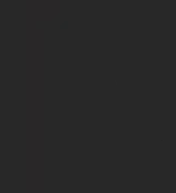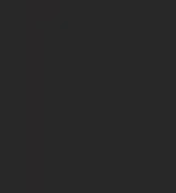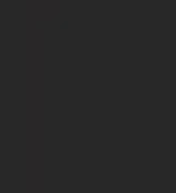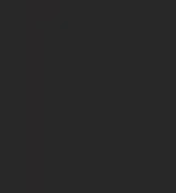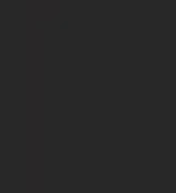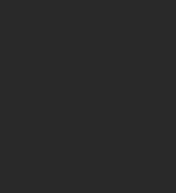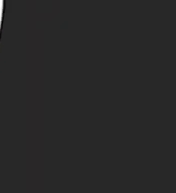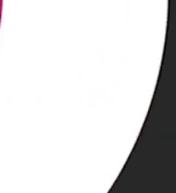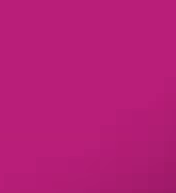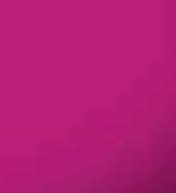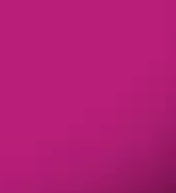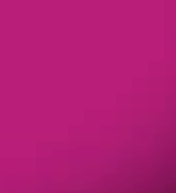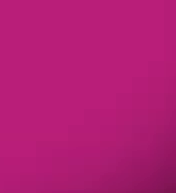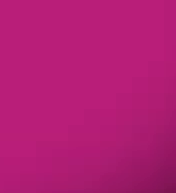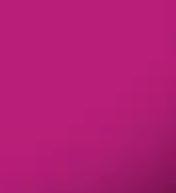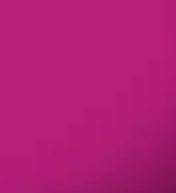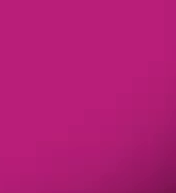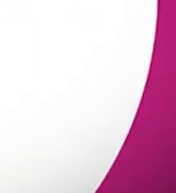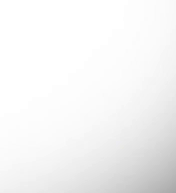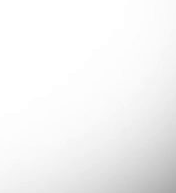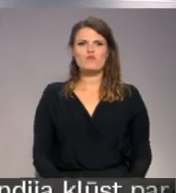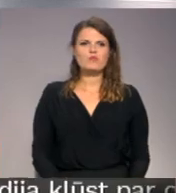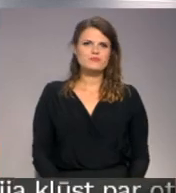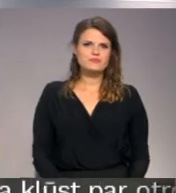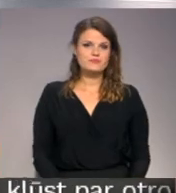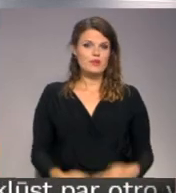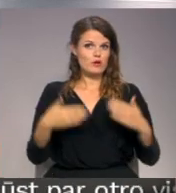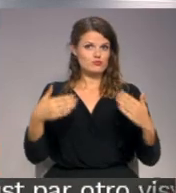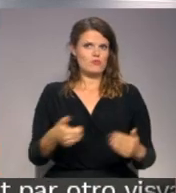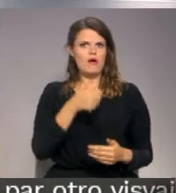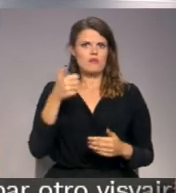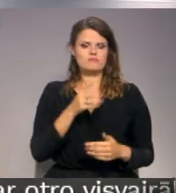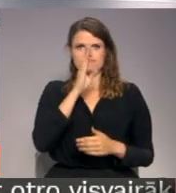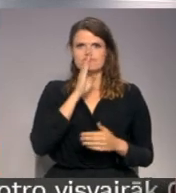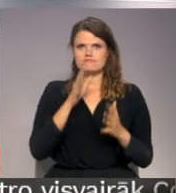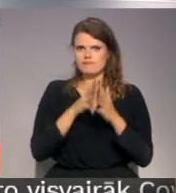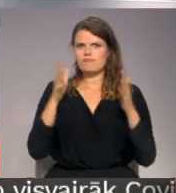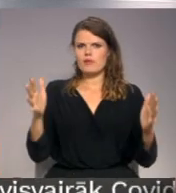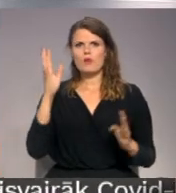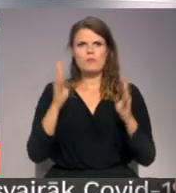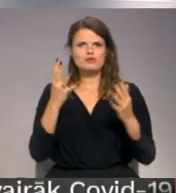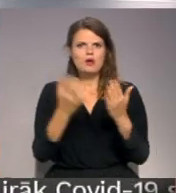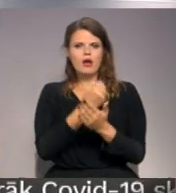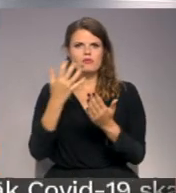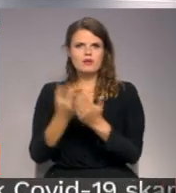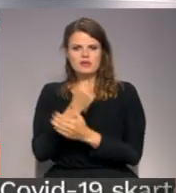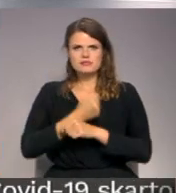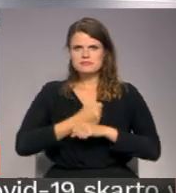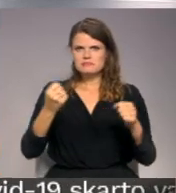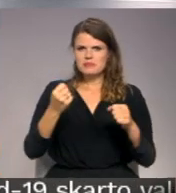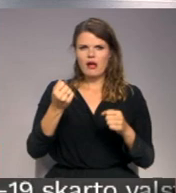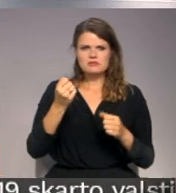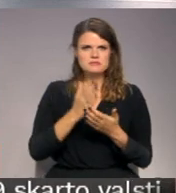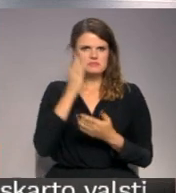Re, viss ēters ir te! Šogad ievērojami vairāk ir mežā atrasto neutralizēto